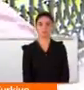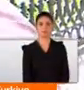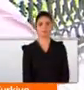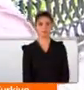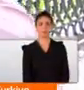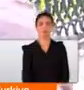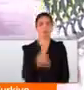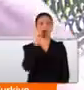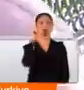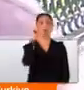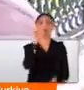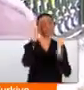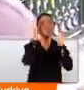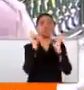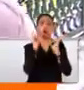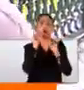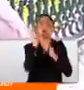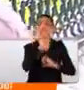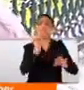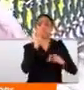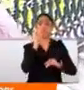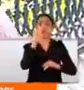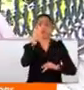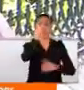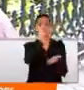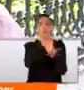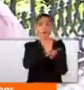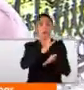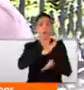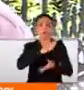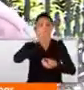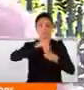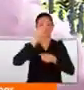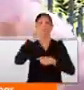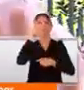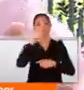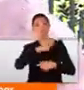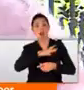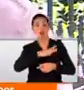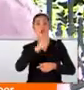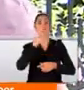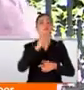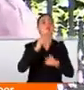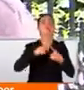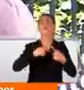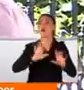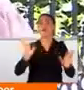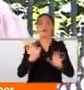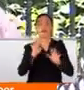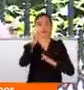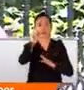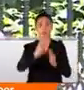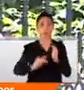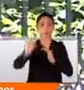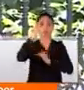Hiç böyle bir cami yok. Yani kubbesinde tabut olan bir cami, içinde biri var ya da yok fark etmez. Üstünde tabut